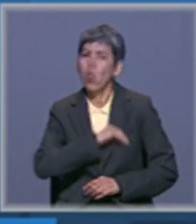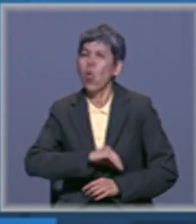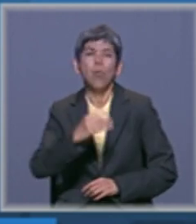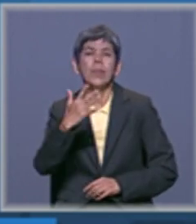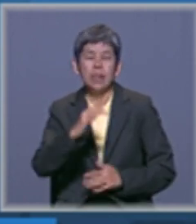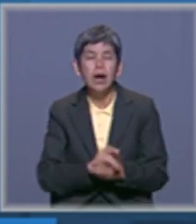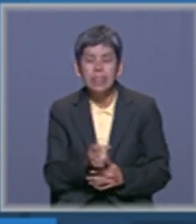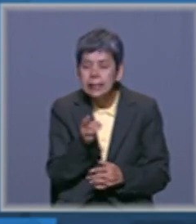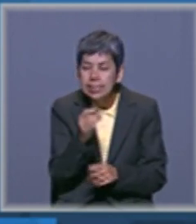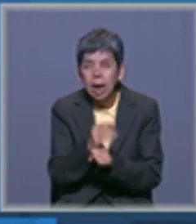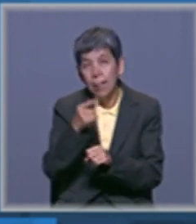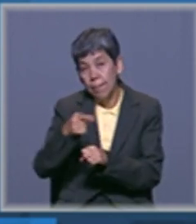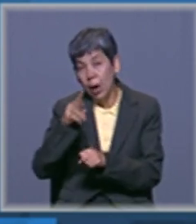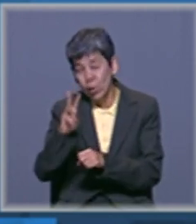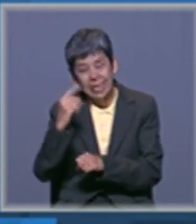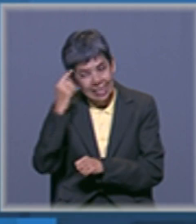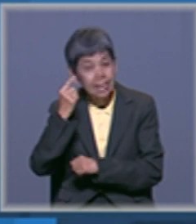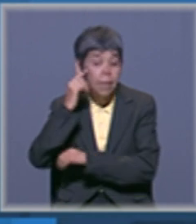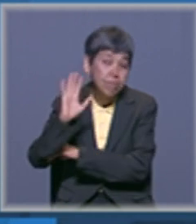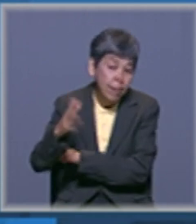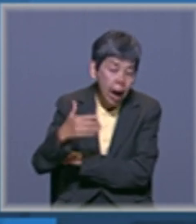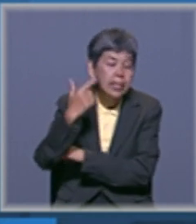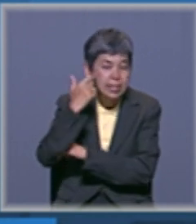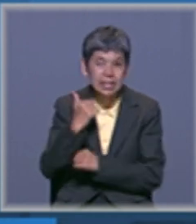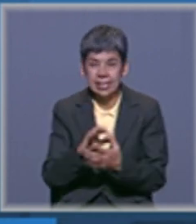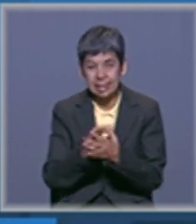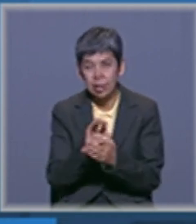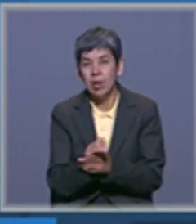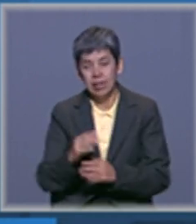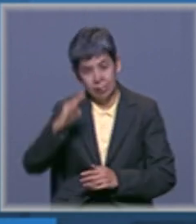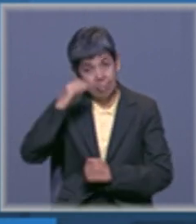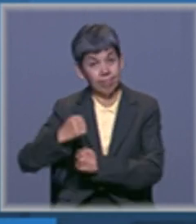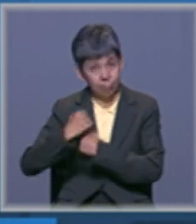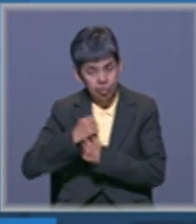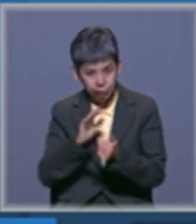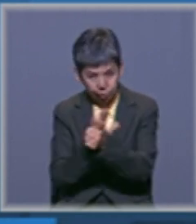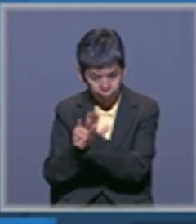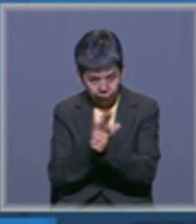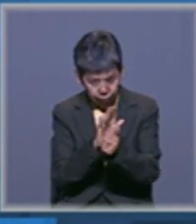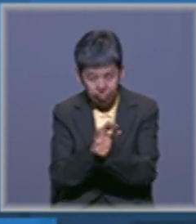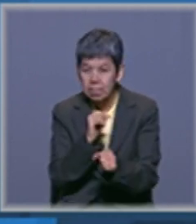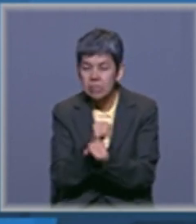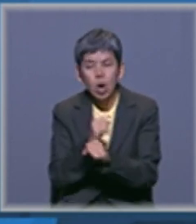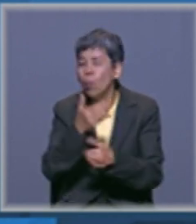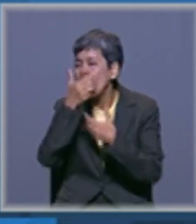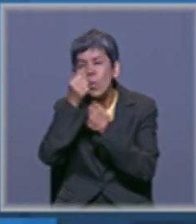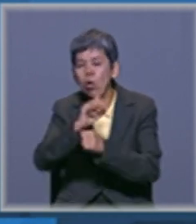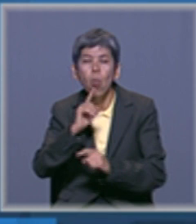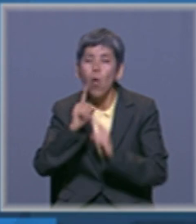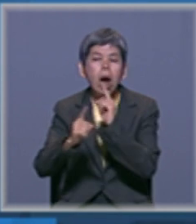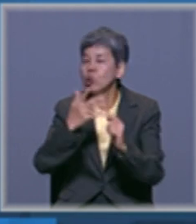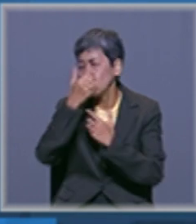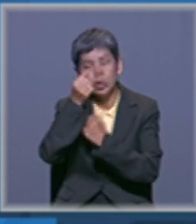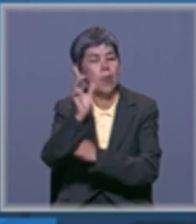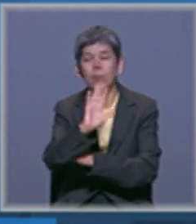ก็แซวพลเอกประวิตรว่านึกว่าป้อมจะไม่มาซะแล้วส่วนเรื่องพลเอกพิรัตน์นั้นพลเอกเปรมให้กำลังใจว่าไม่ต้องสนใจคำวิพากษ์วิจารณ์ของ